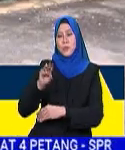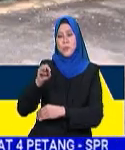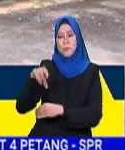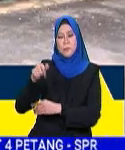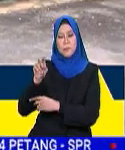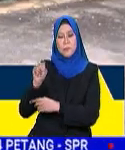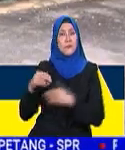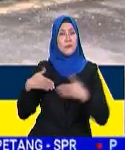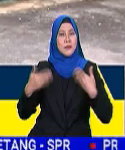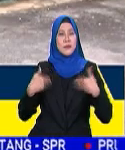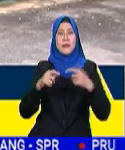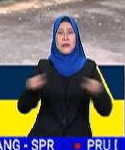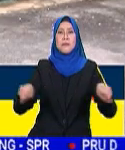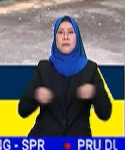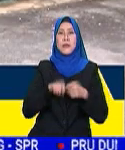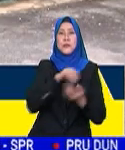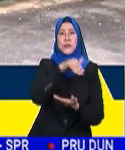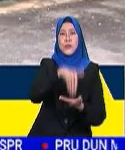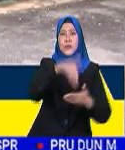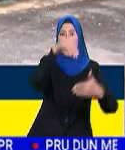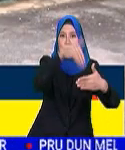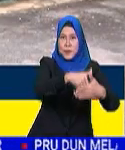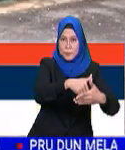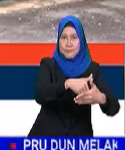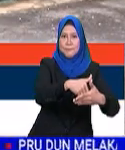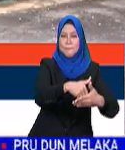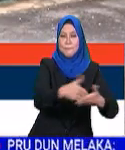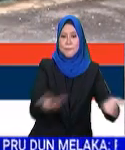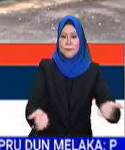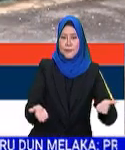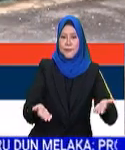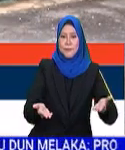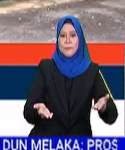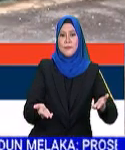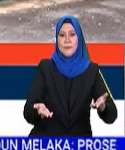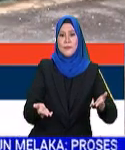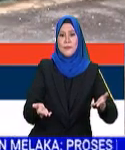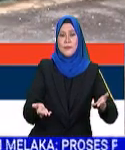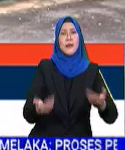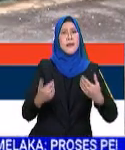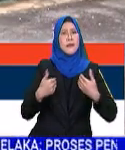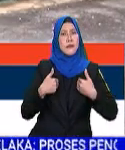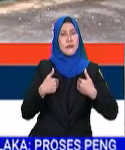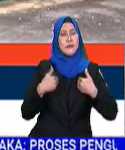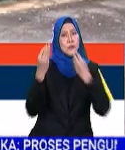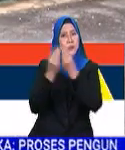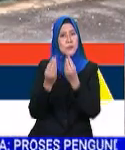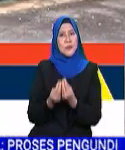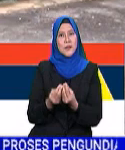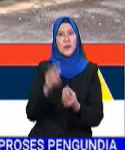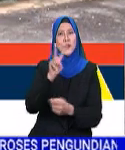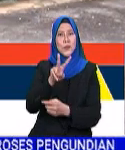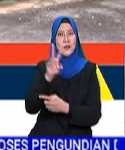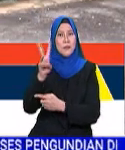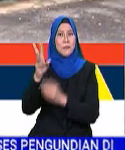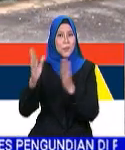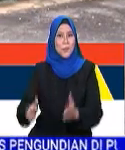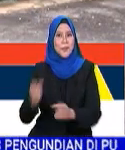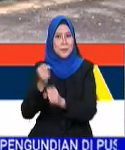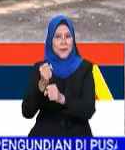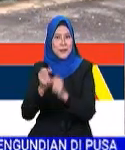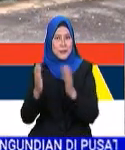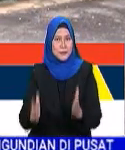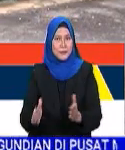salah satu pusat mengundi di Dun Pengkalan Batu. Dan pusat pengundi ini mempunyai keseluruhan 26 petugas